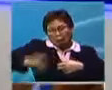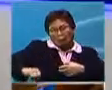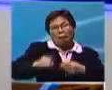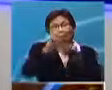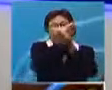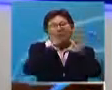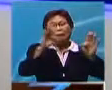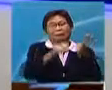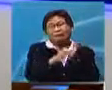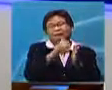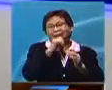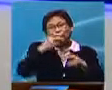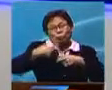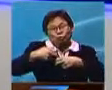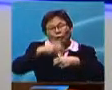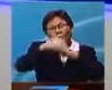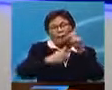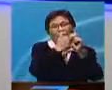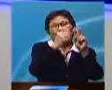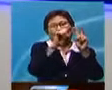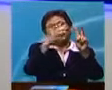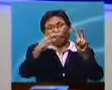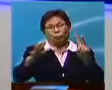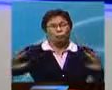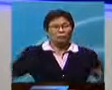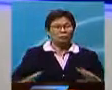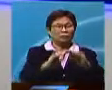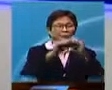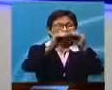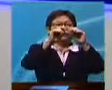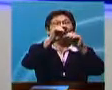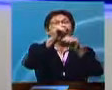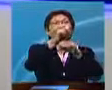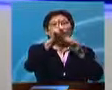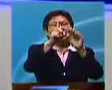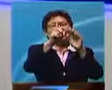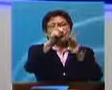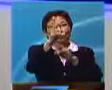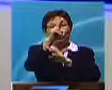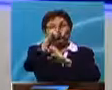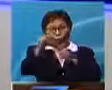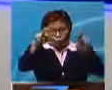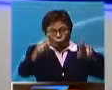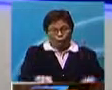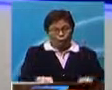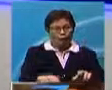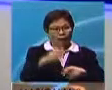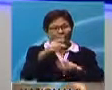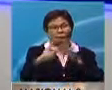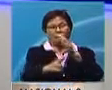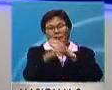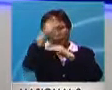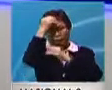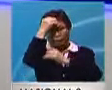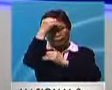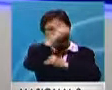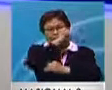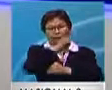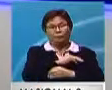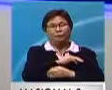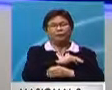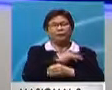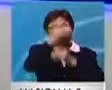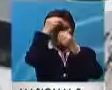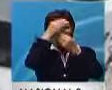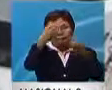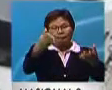untuk bebas dadah pada 2015. Sidang Dewan Rakyat dimaklumkan demikian oleh Timbalan Menteri Dalam Negeri Masir Anak Kunchat.